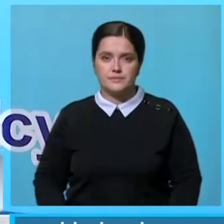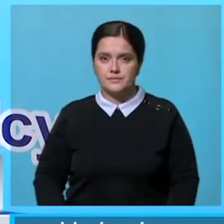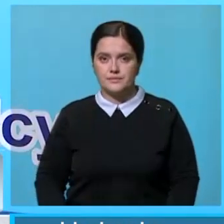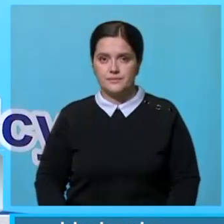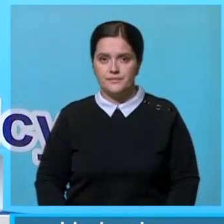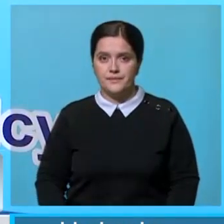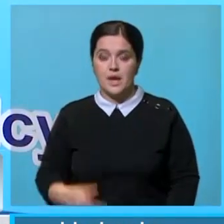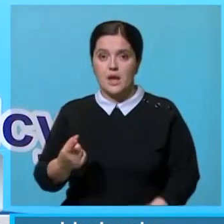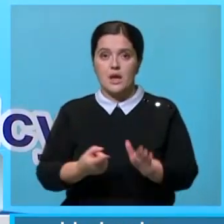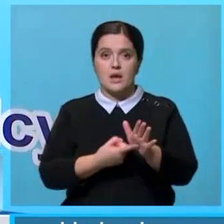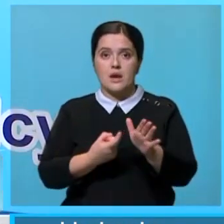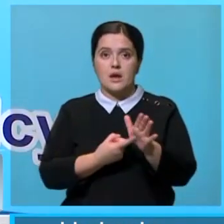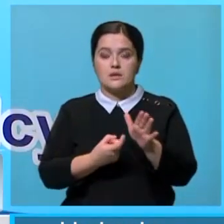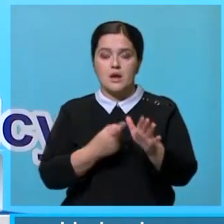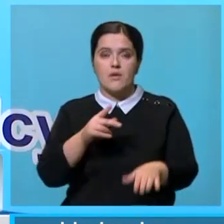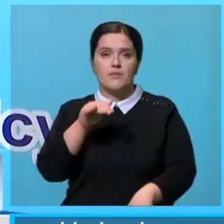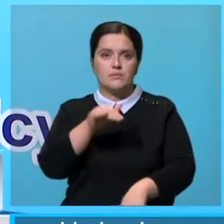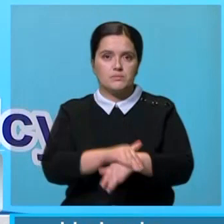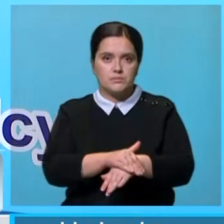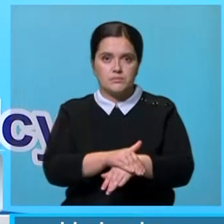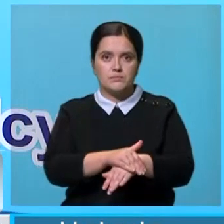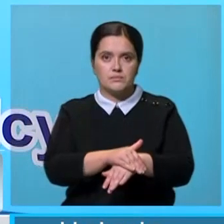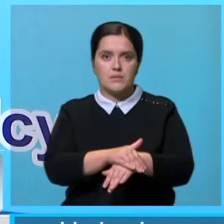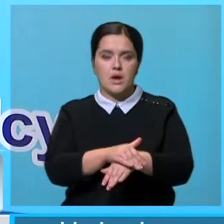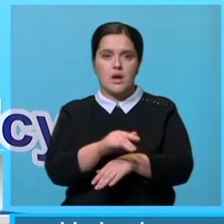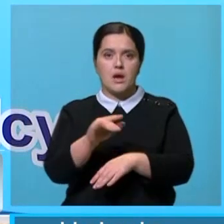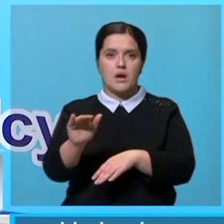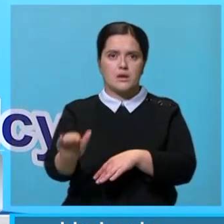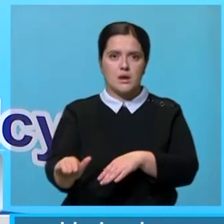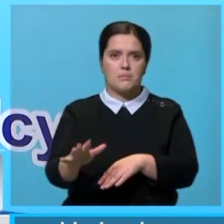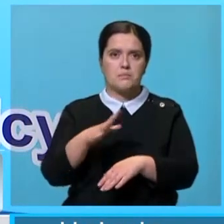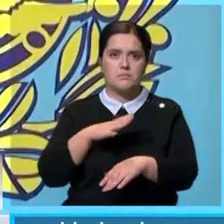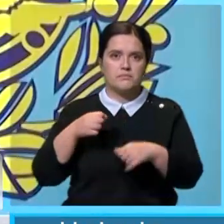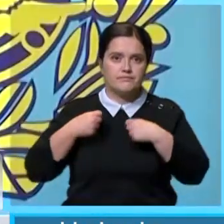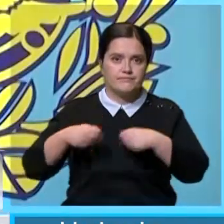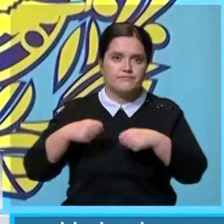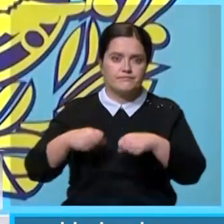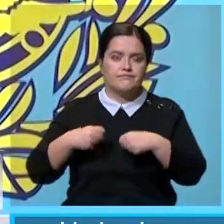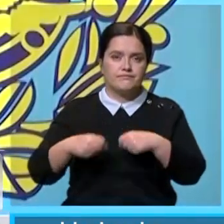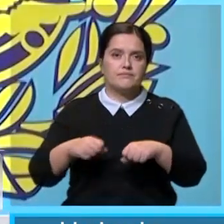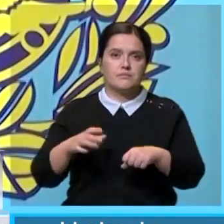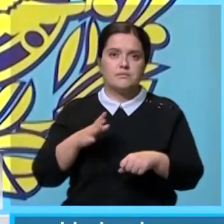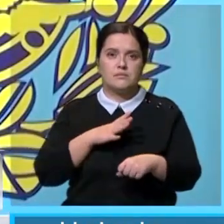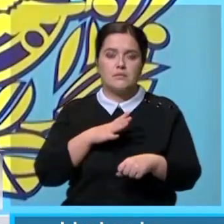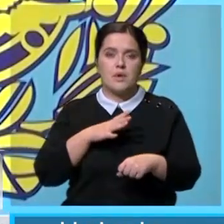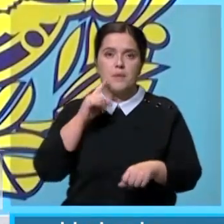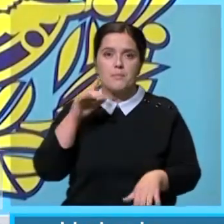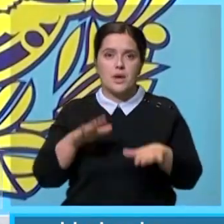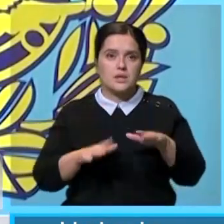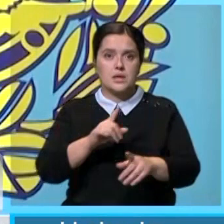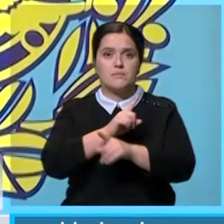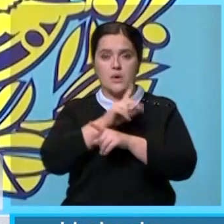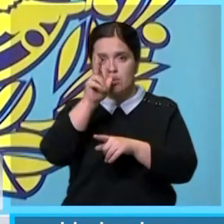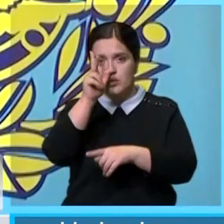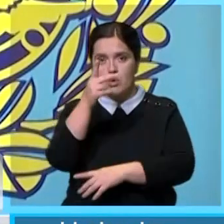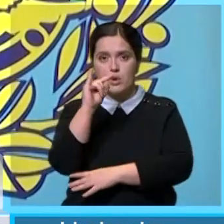расследования предварительно установлено, что ребенок подвергался избиению неоднократно. По подозрению причастности к смерти 3-летнего ребенка